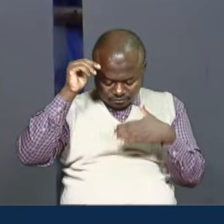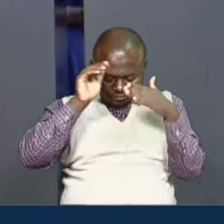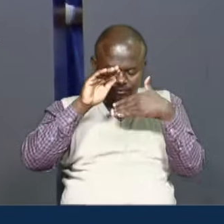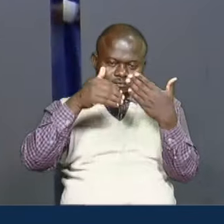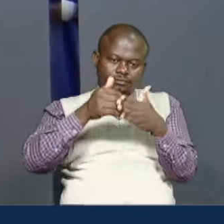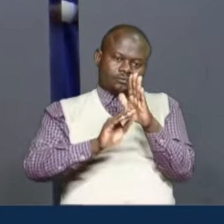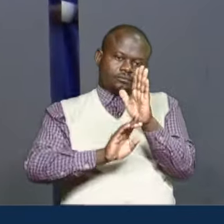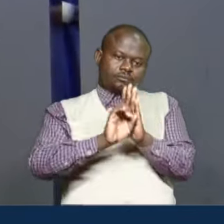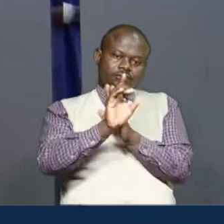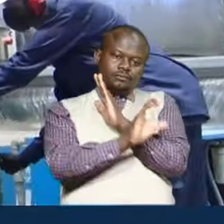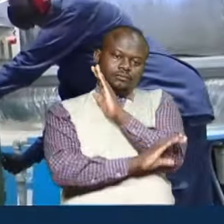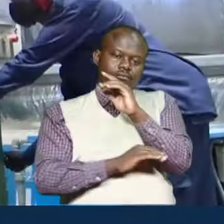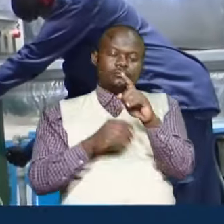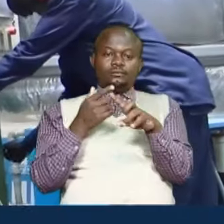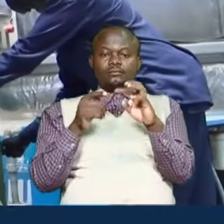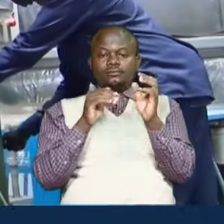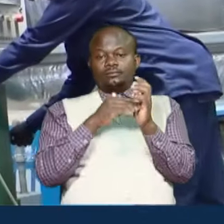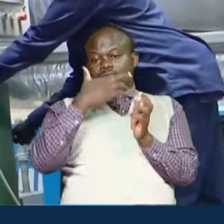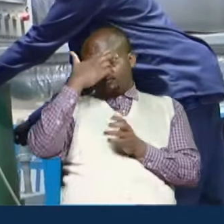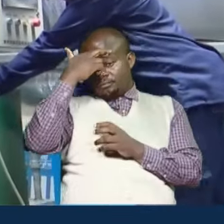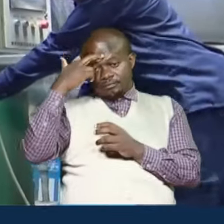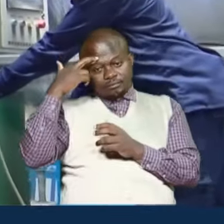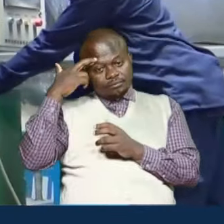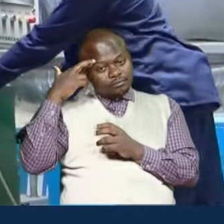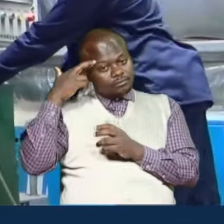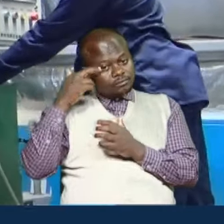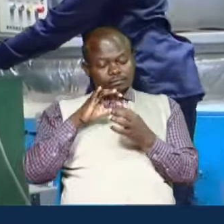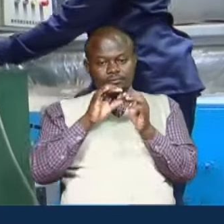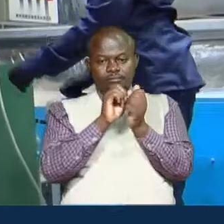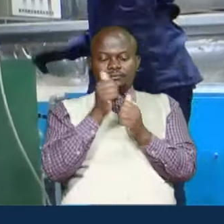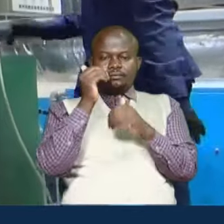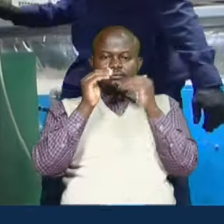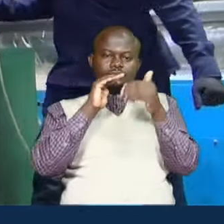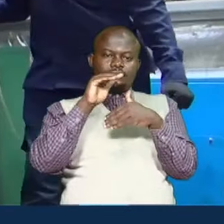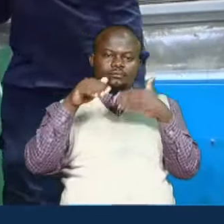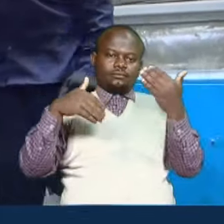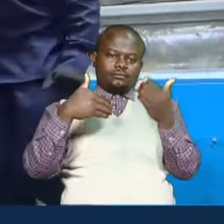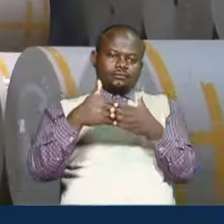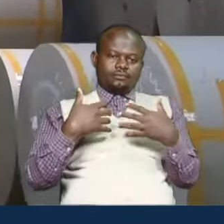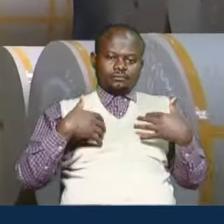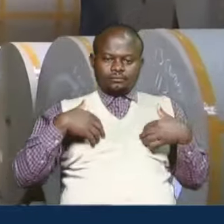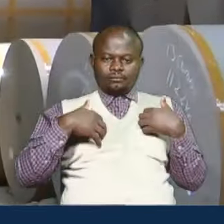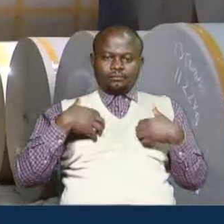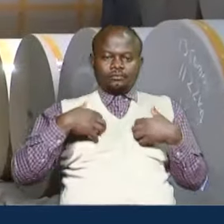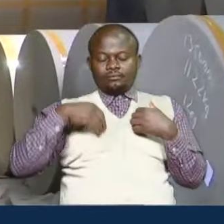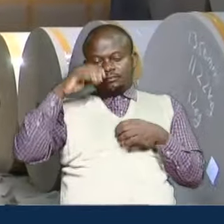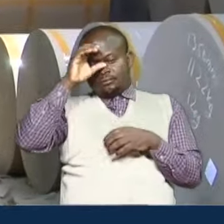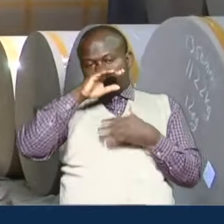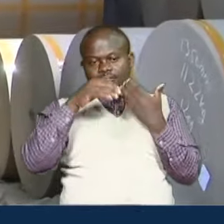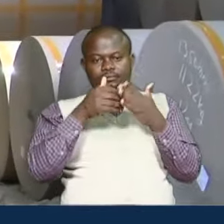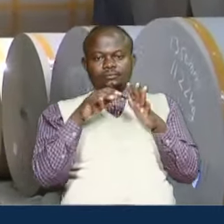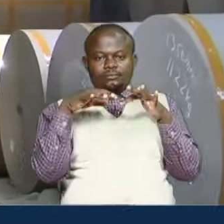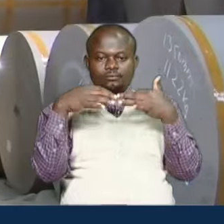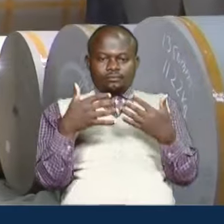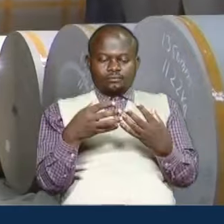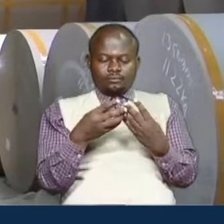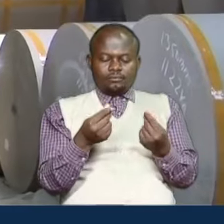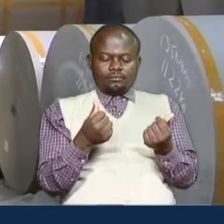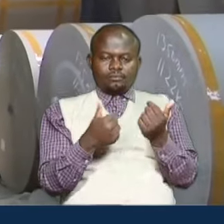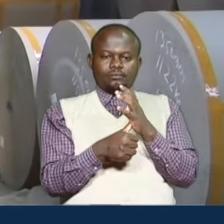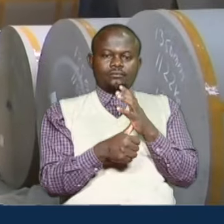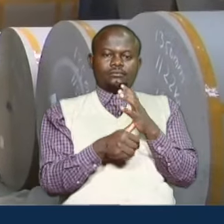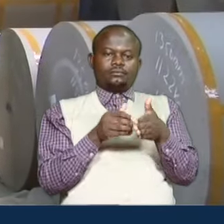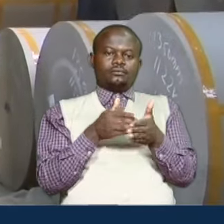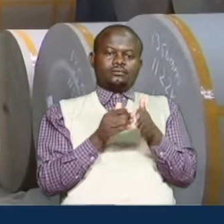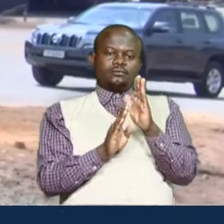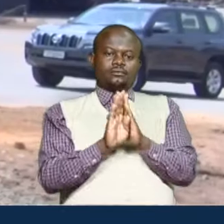iterambere ry'igihugu, akaba ari nayo mpamvu ku bufatanye n'izindi nzego bashishikajwe no gushaka ibisubizo by'ibibazo bibangamiye